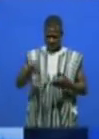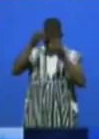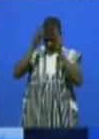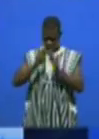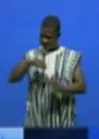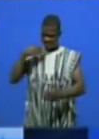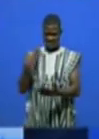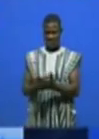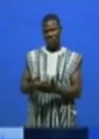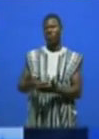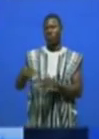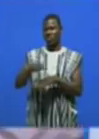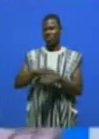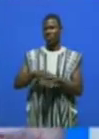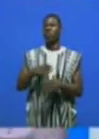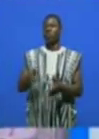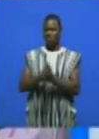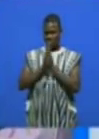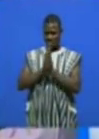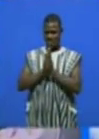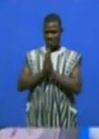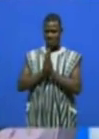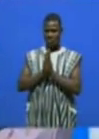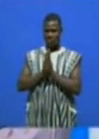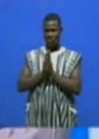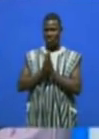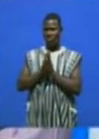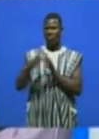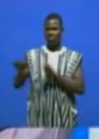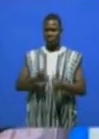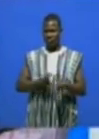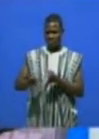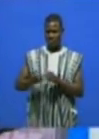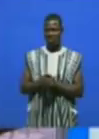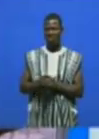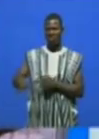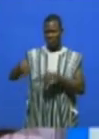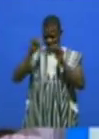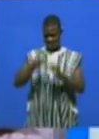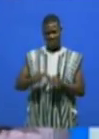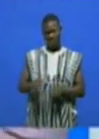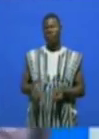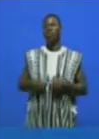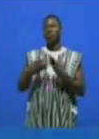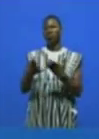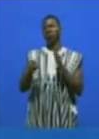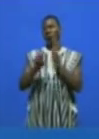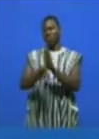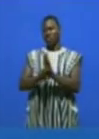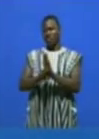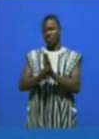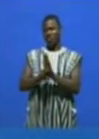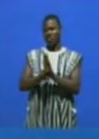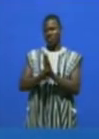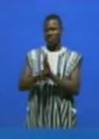les récusations élèves qu'ils ont formulés donner des exemples de réutilisation ou d'exemples de